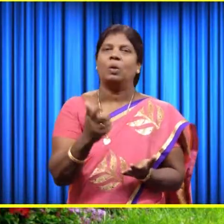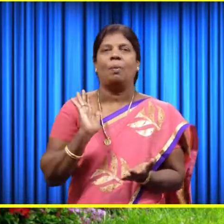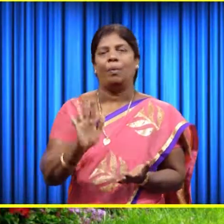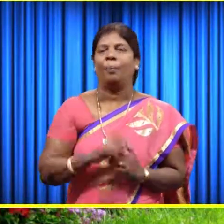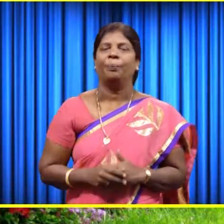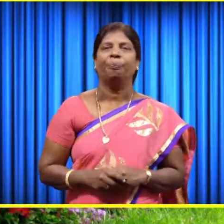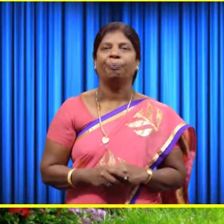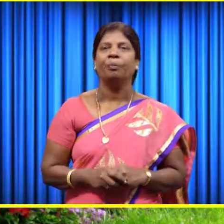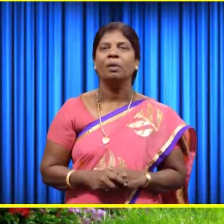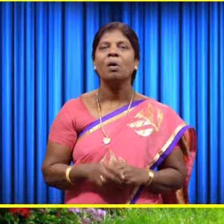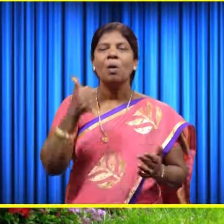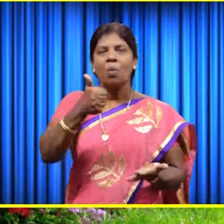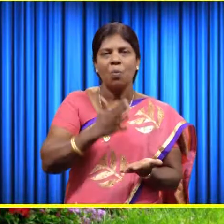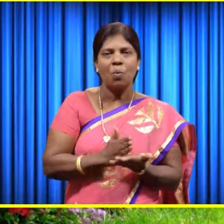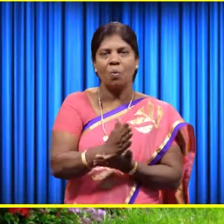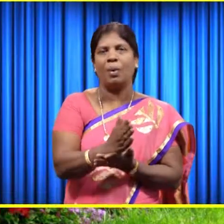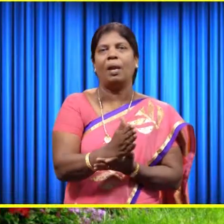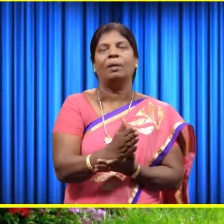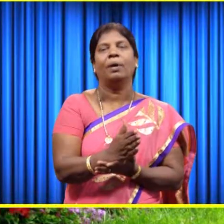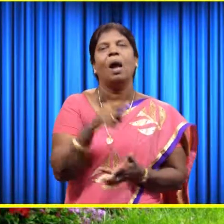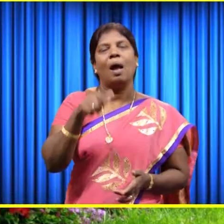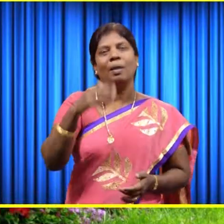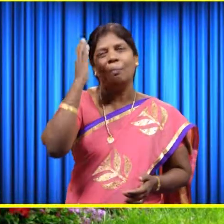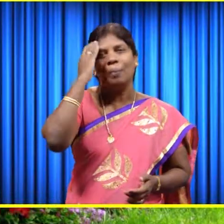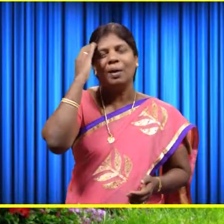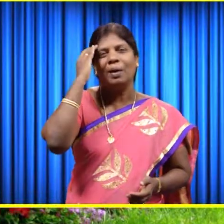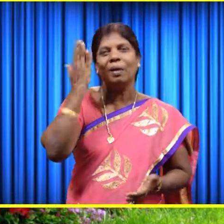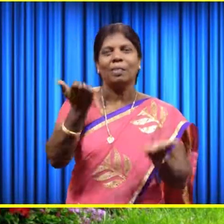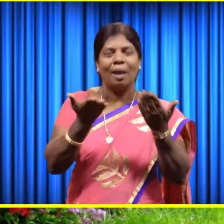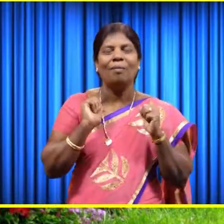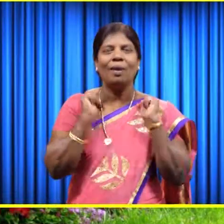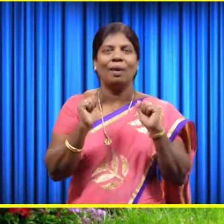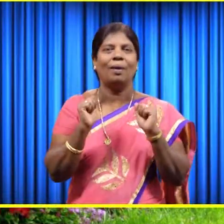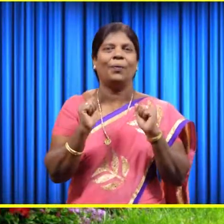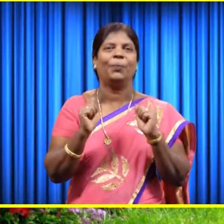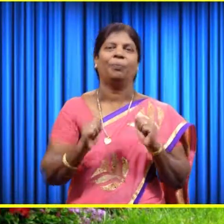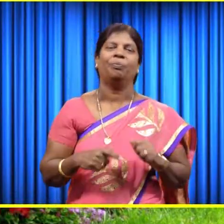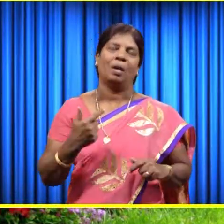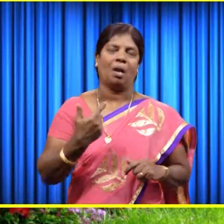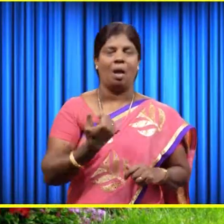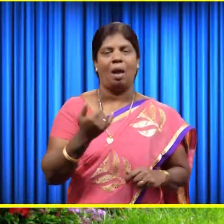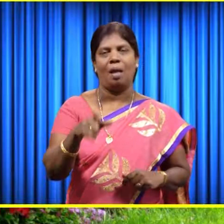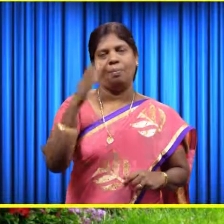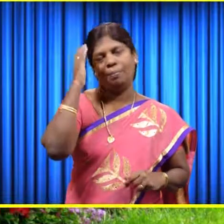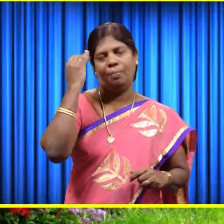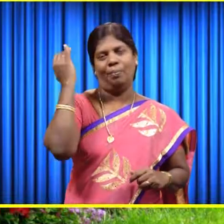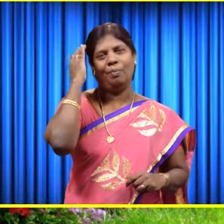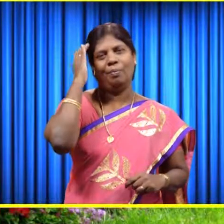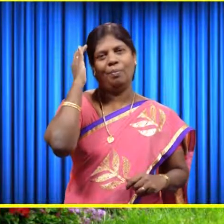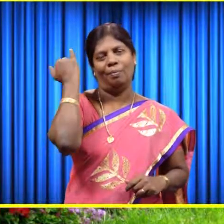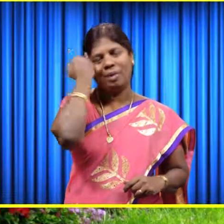கொள்ளப் போகிறேன். உண்மையிலேயே இப்பொழுது அந்த பெண்ணுக்கு என்ன தேவை? அவள் தவறு செய்தது